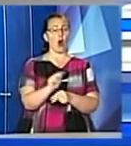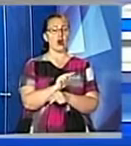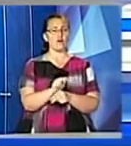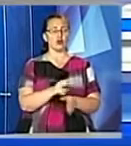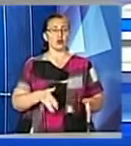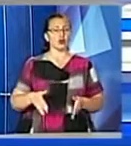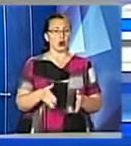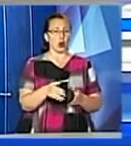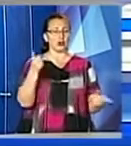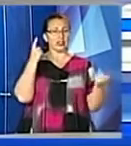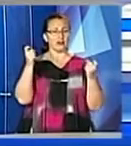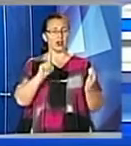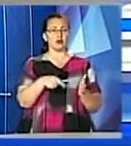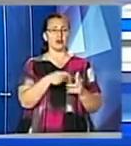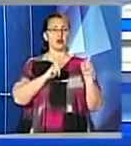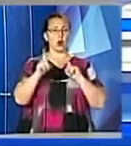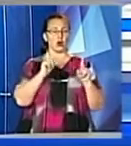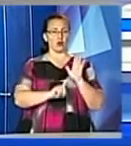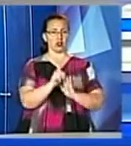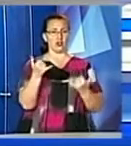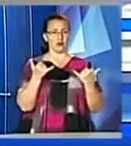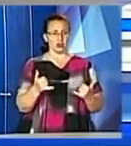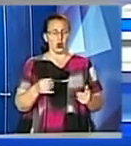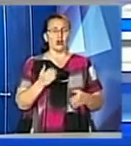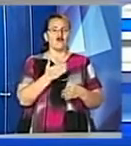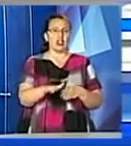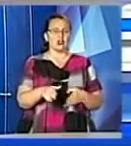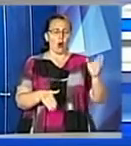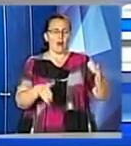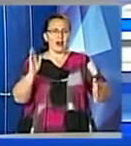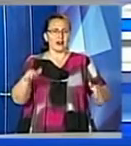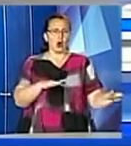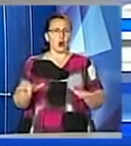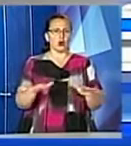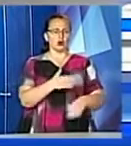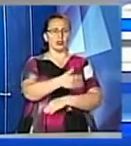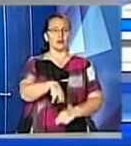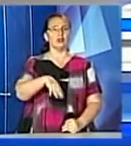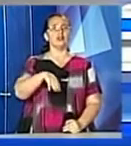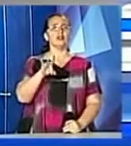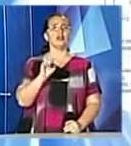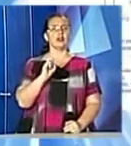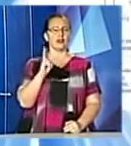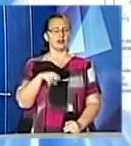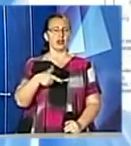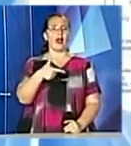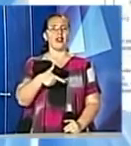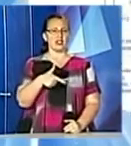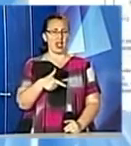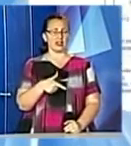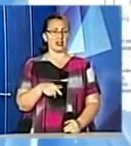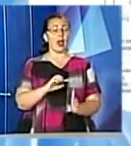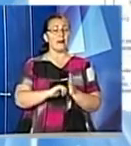Ремонтують дорогу. За інформацією міськради, від сьогодні в місті частково перекрили рух на вулиці Тракт Глинянський. Причина ремонтні